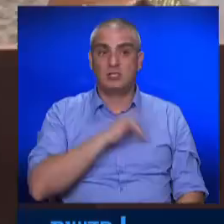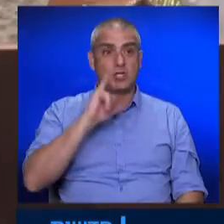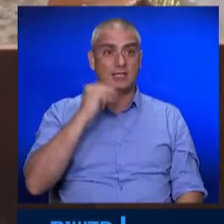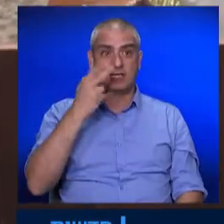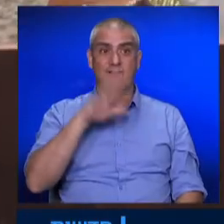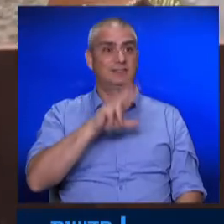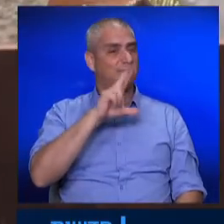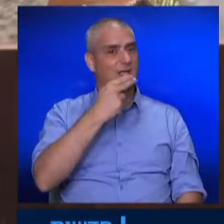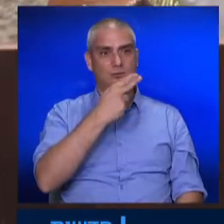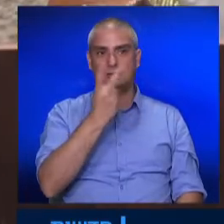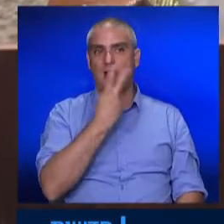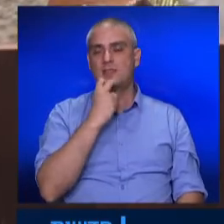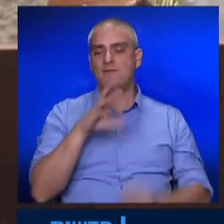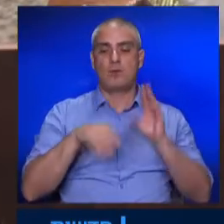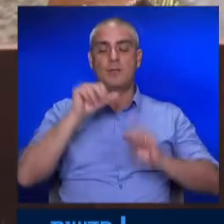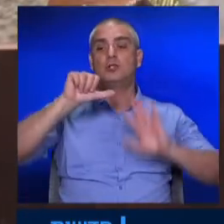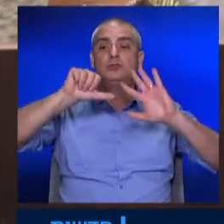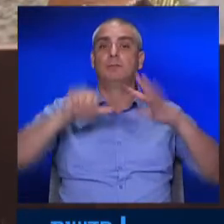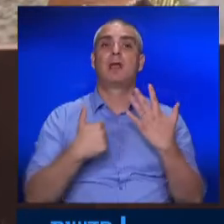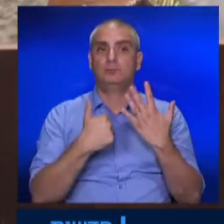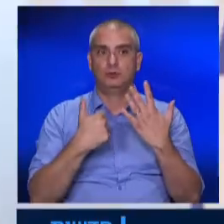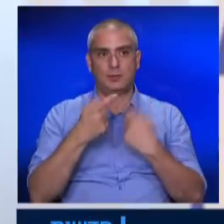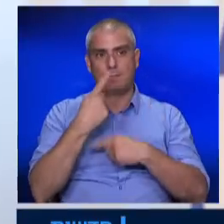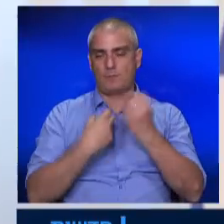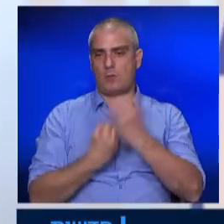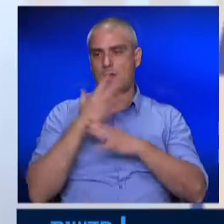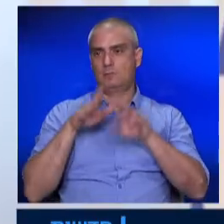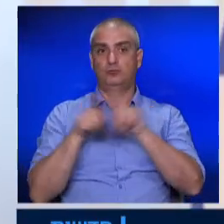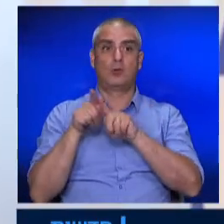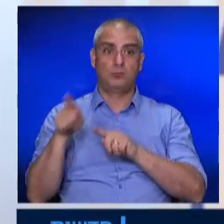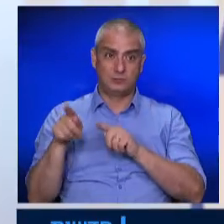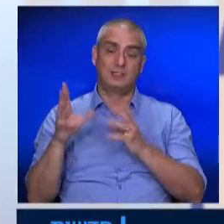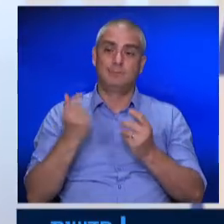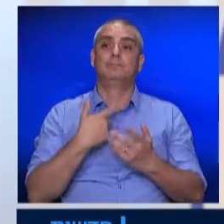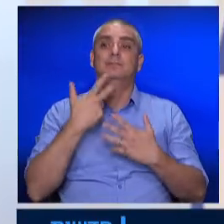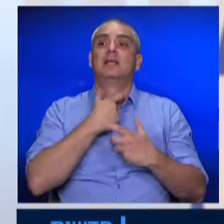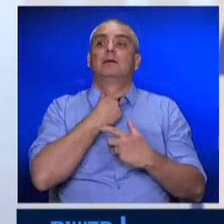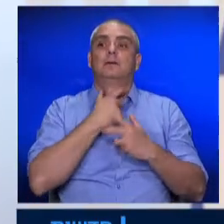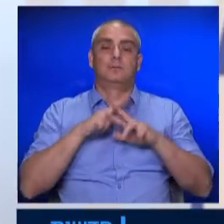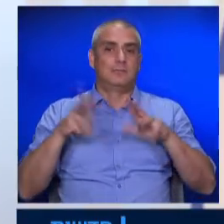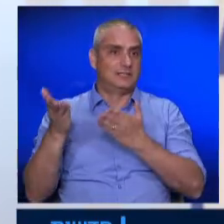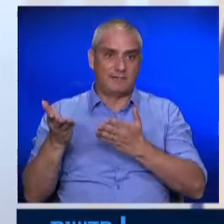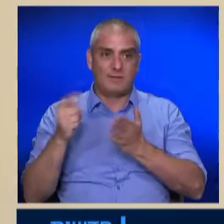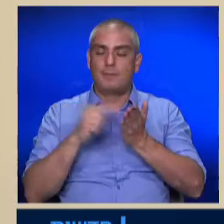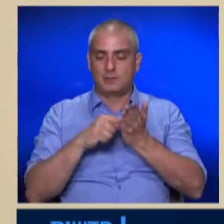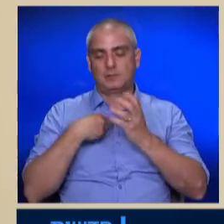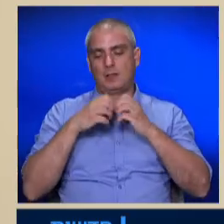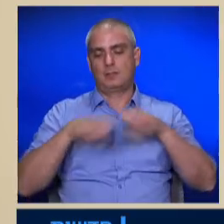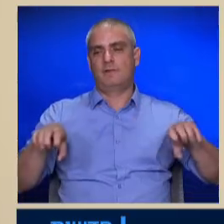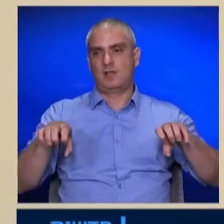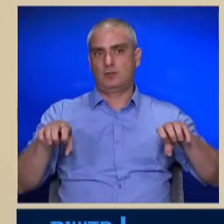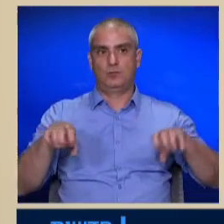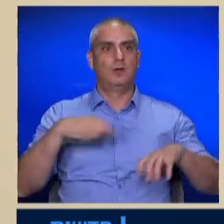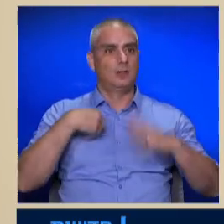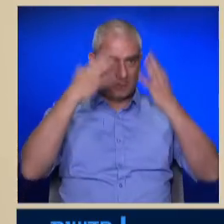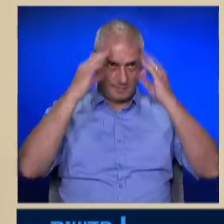וצביקה האוזר העדיפו בחירות שישיות מאשר להקים ממשלה כזו אם ניקלע למצב הזה, ולכן נפרדנו. אני מעריך